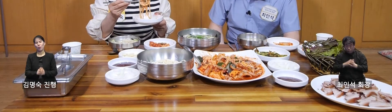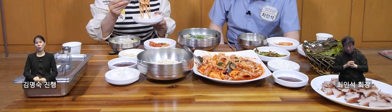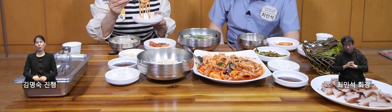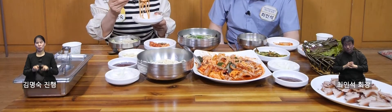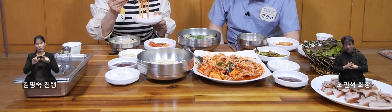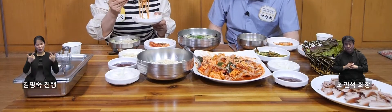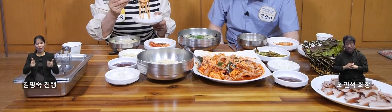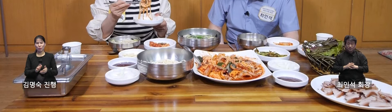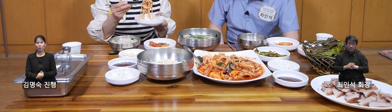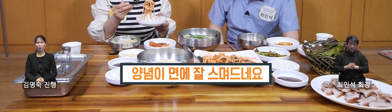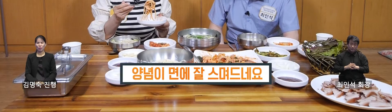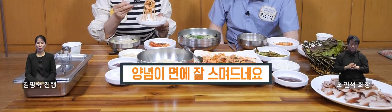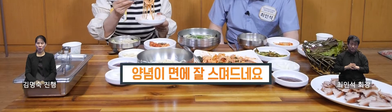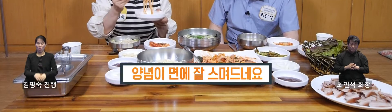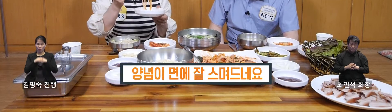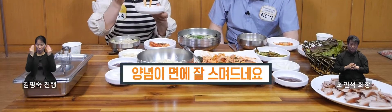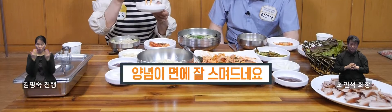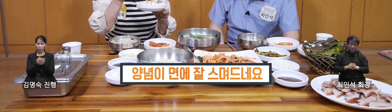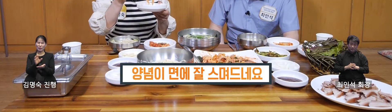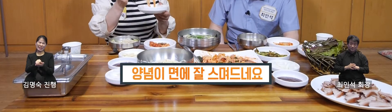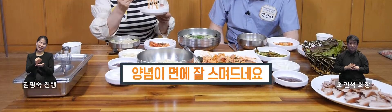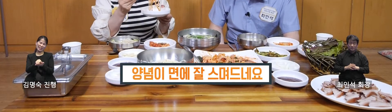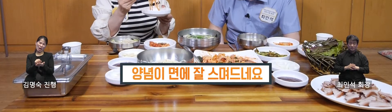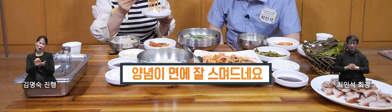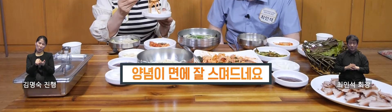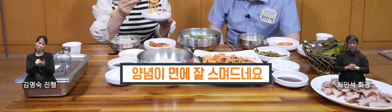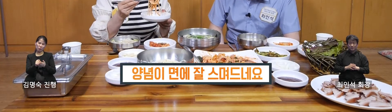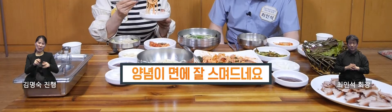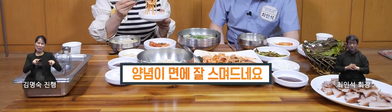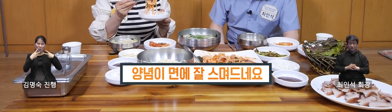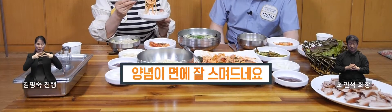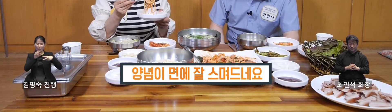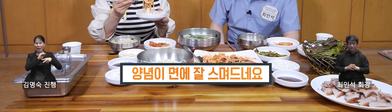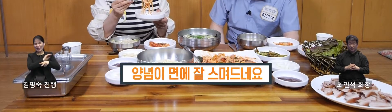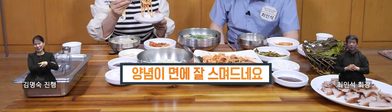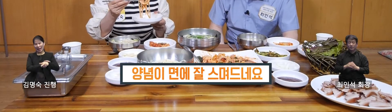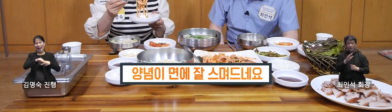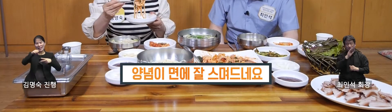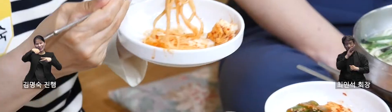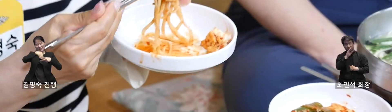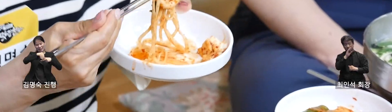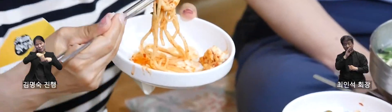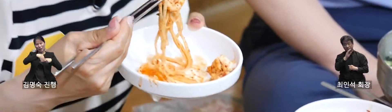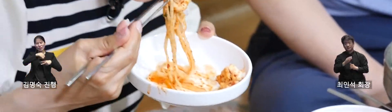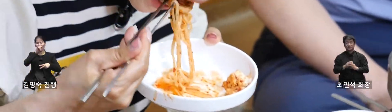이렇게 모든 양념들이 잘 면에 잘 스며들어서 네, 좋네요. 예.